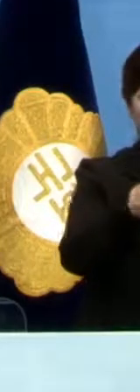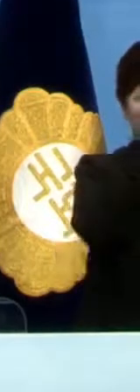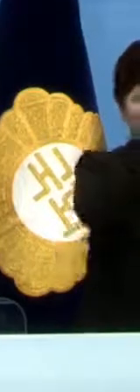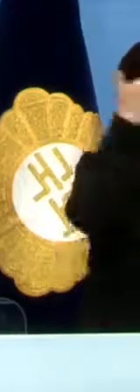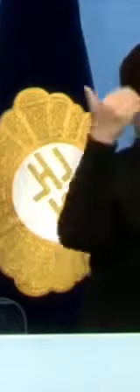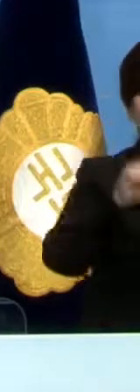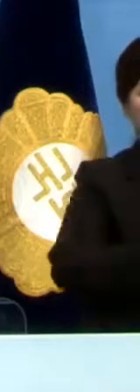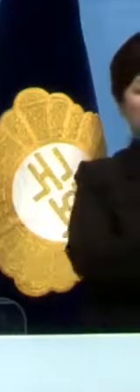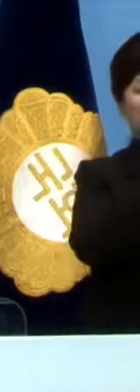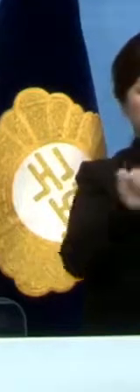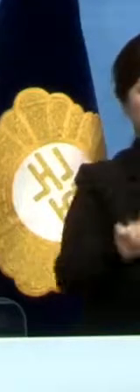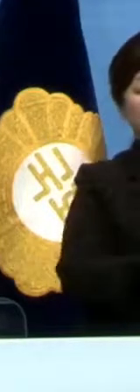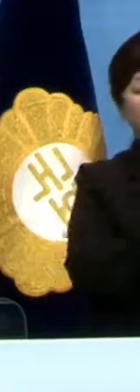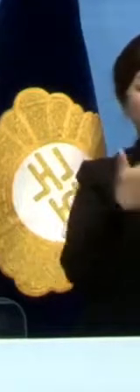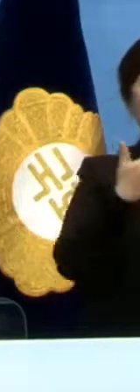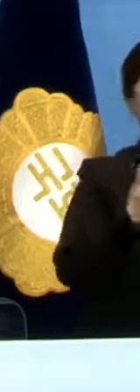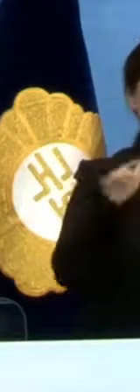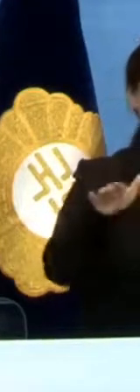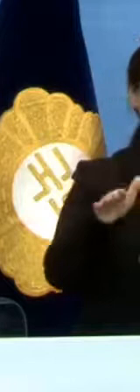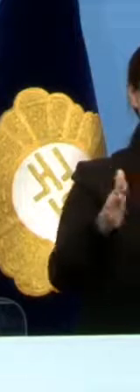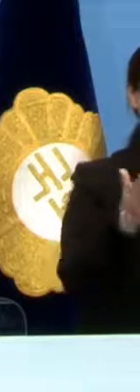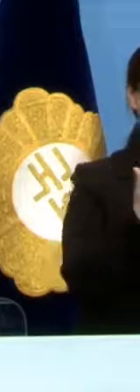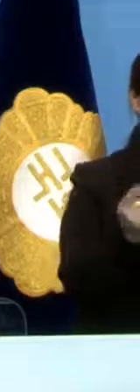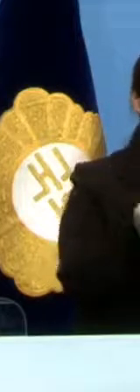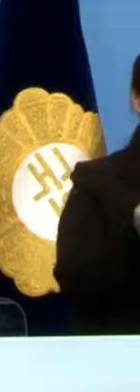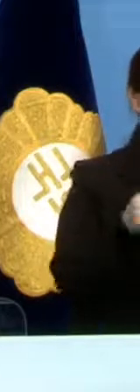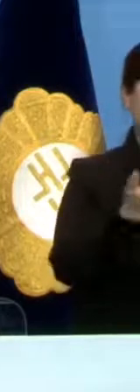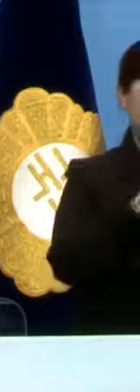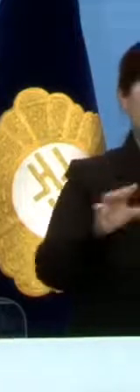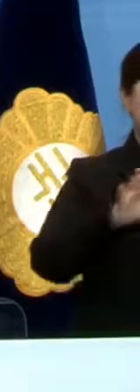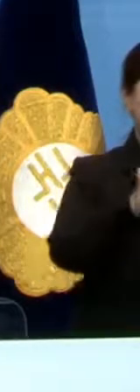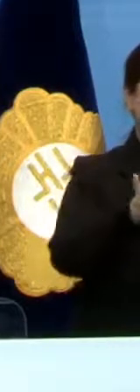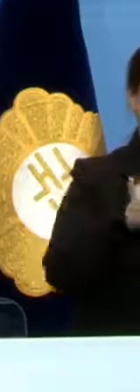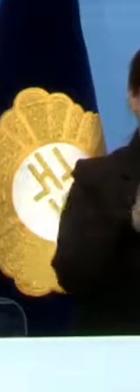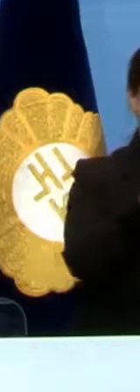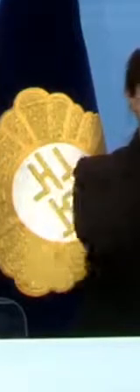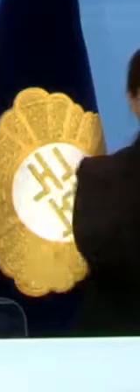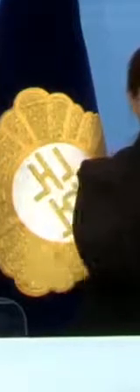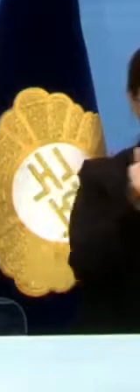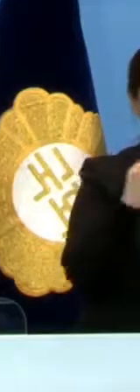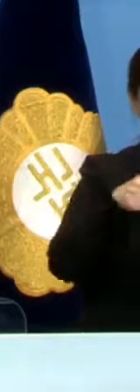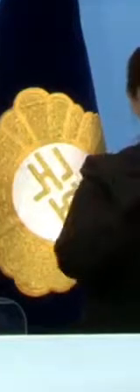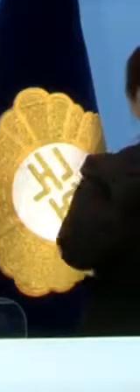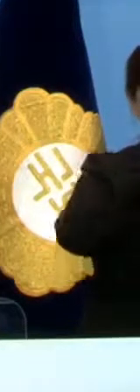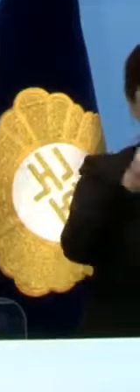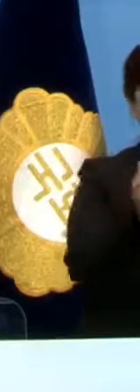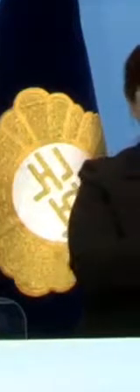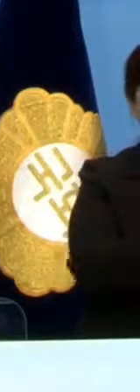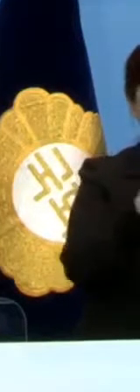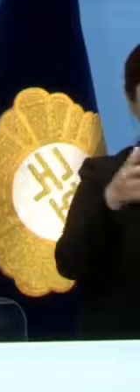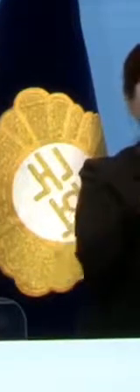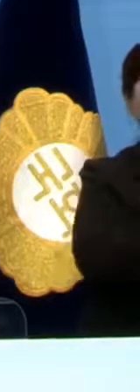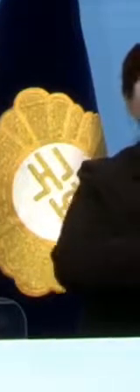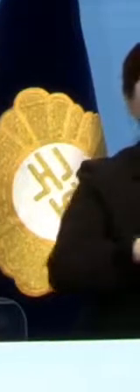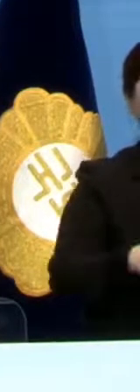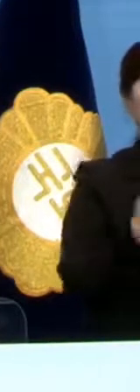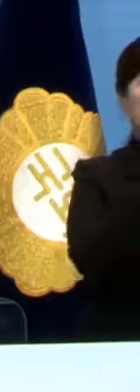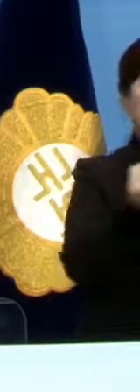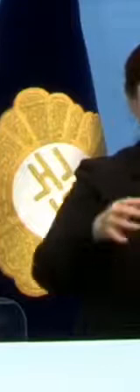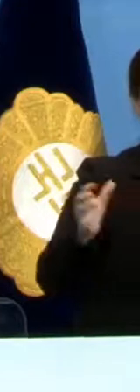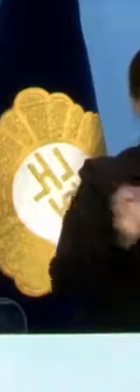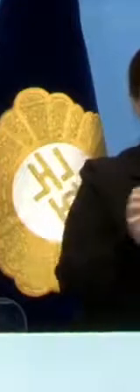젊은 시절을 보냈거나 부산에 직간접적으로 인연을 맺어온 더불어민주당 국회의원 18명이 모여